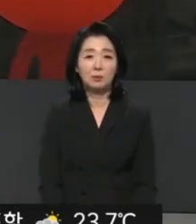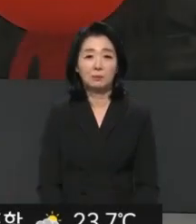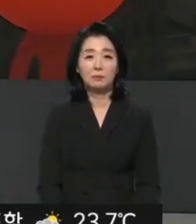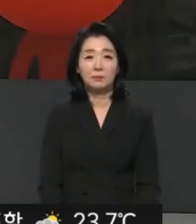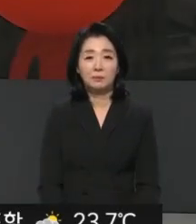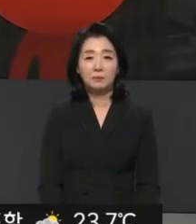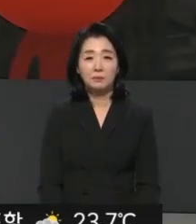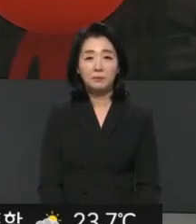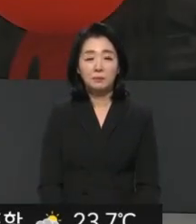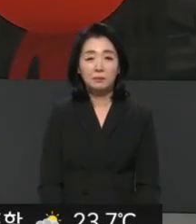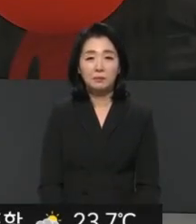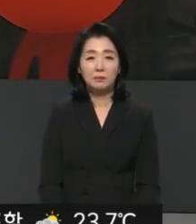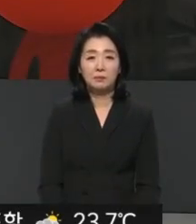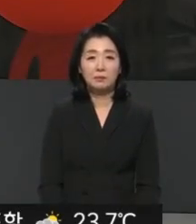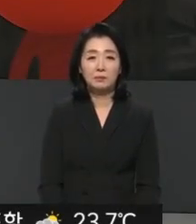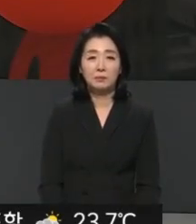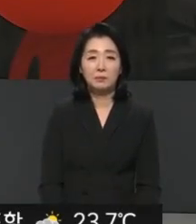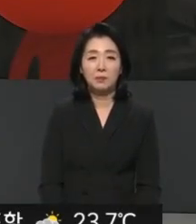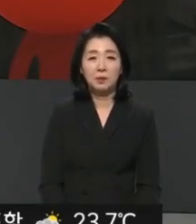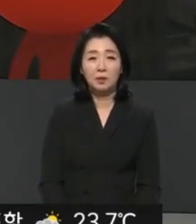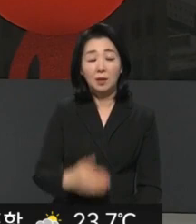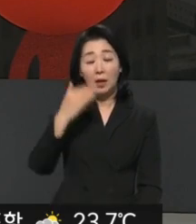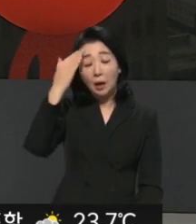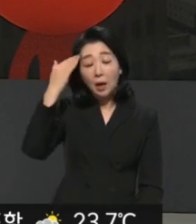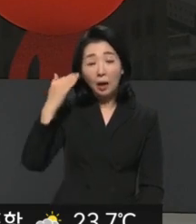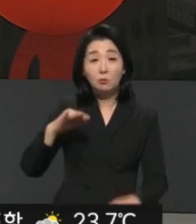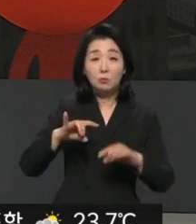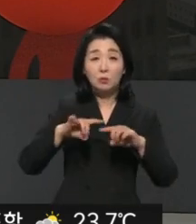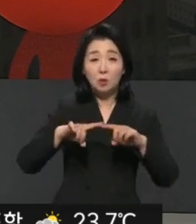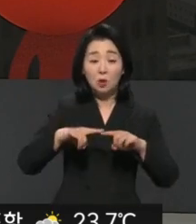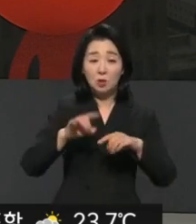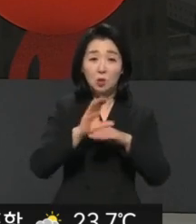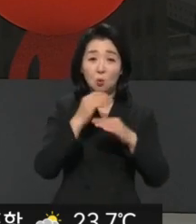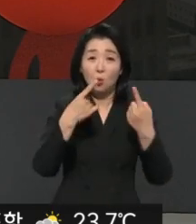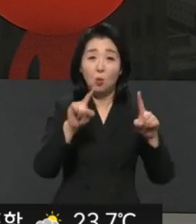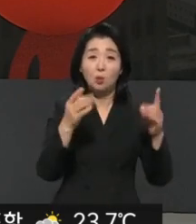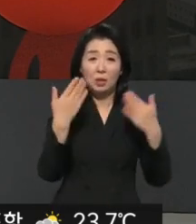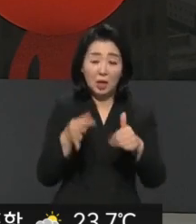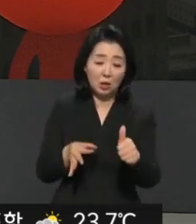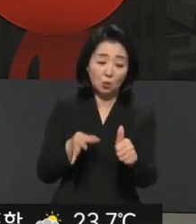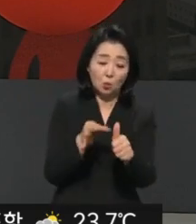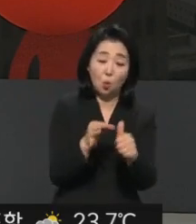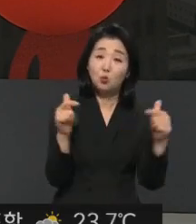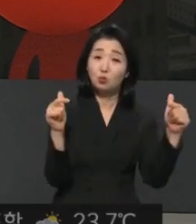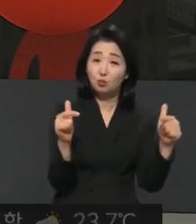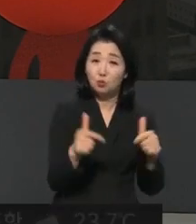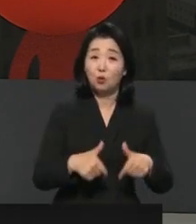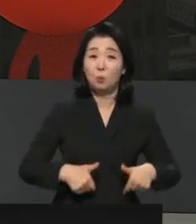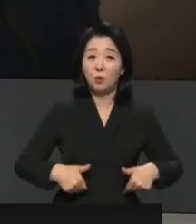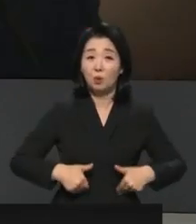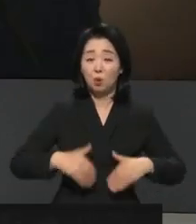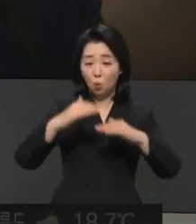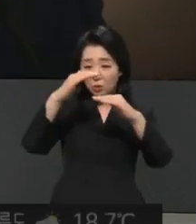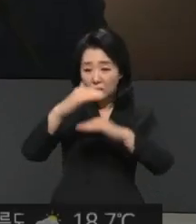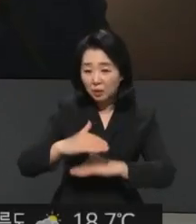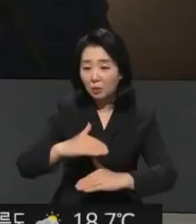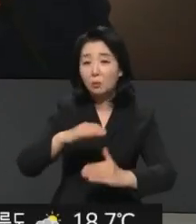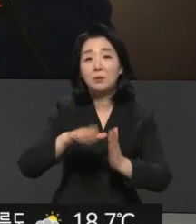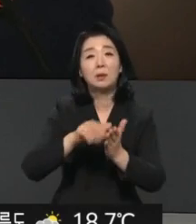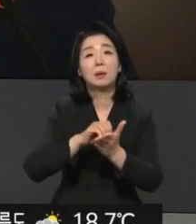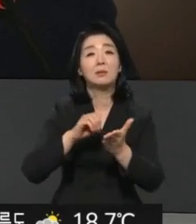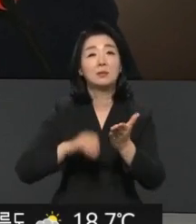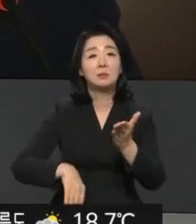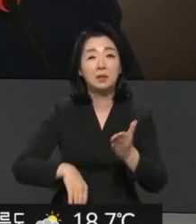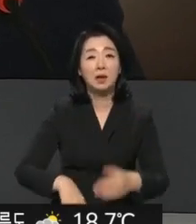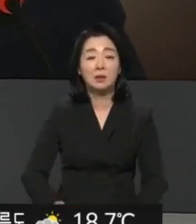네, 무엇보다도 여권에서 지적하던 한전공대 출연금 축소 방안은 이 오늘 발표된 자구안에서는 결국 빠졌는데요.